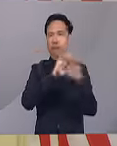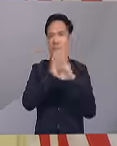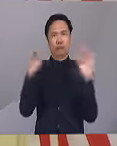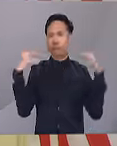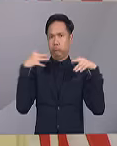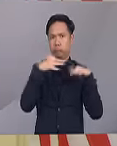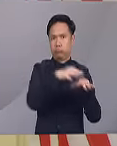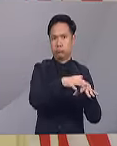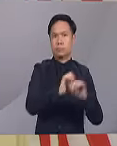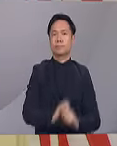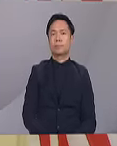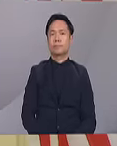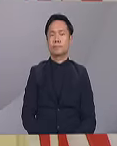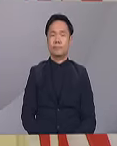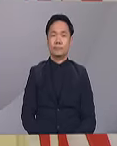ramai.